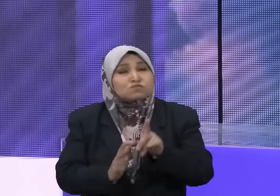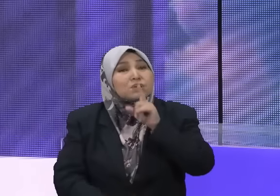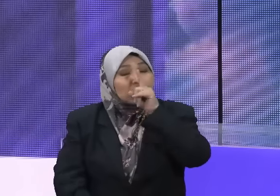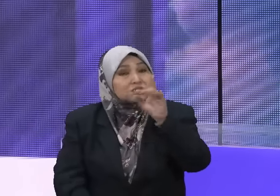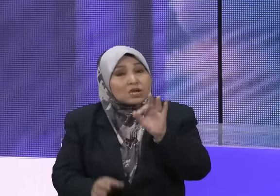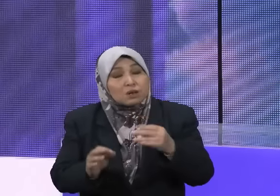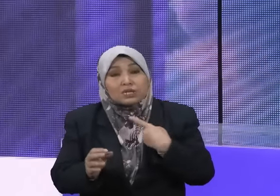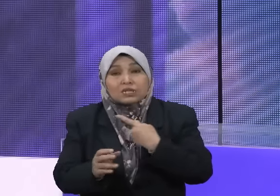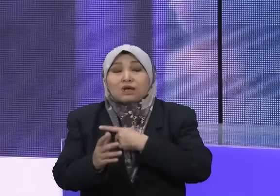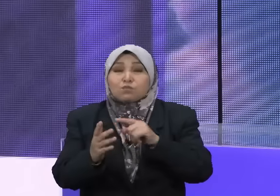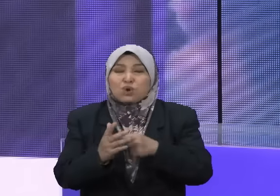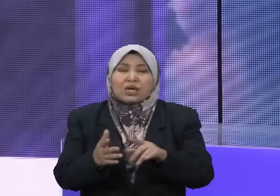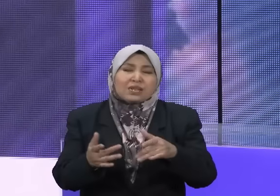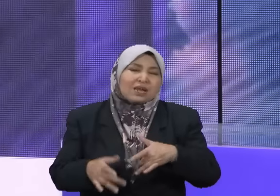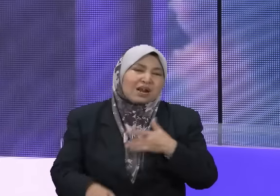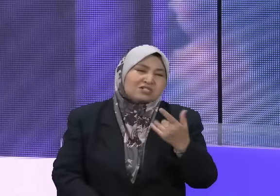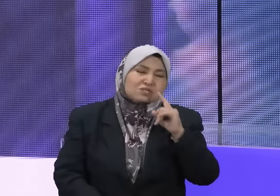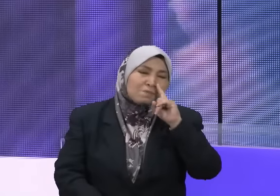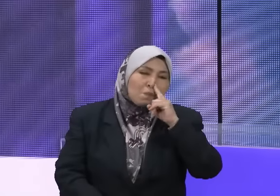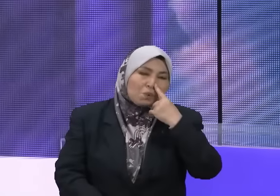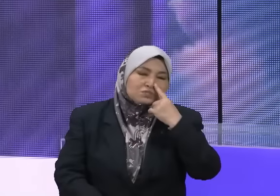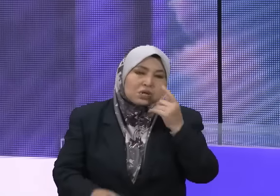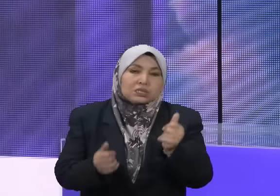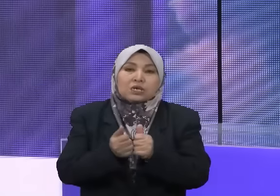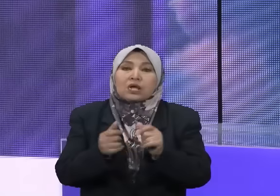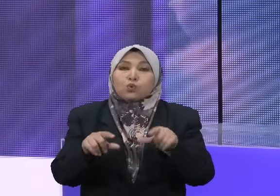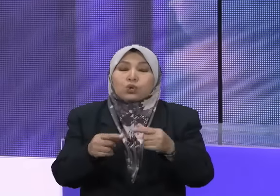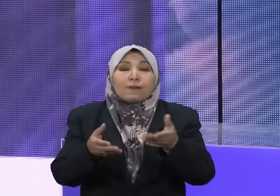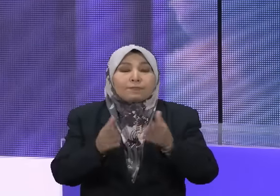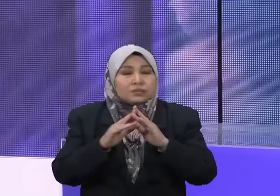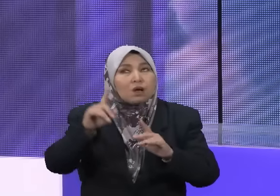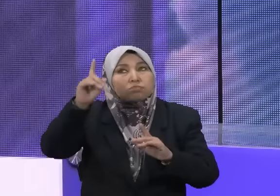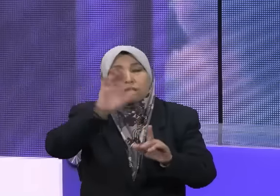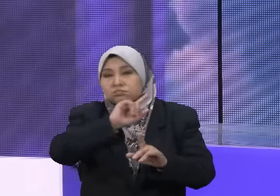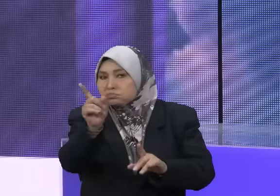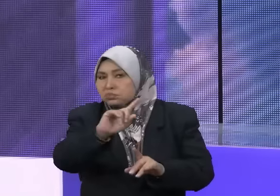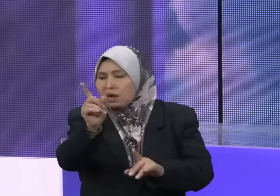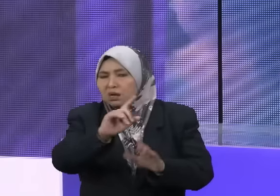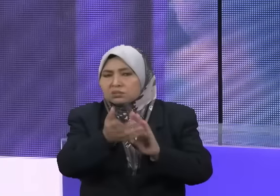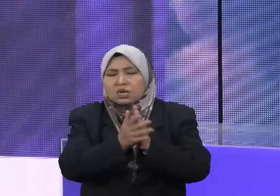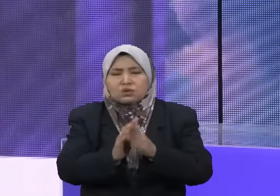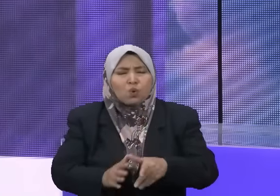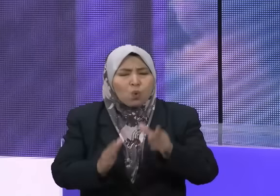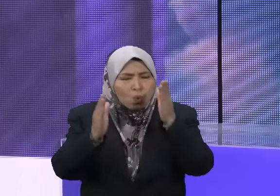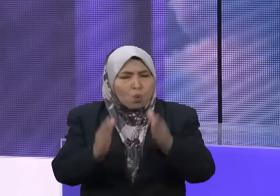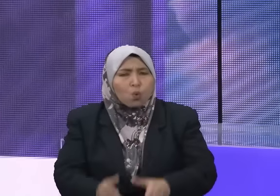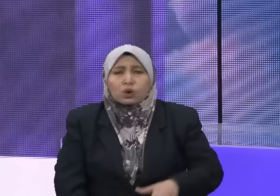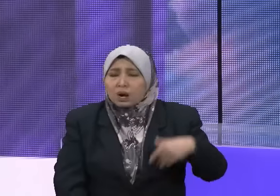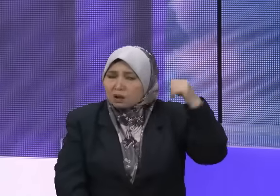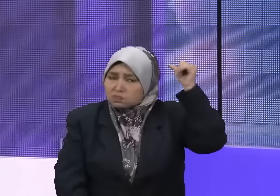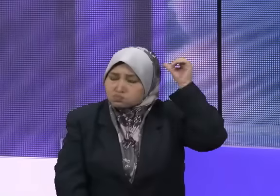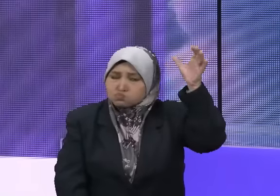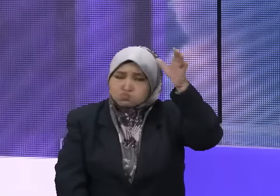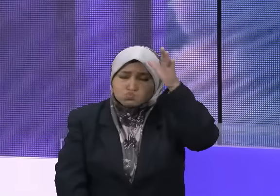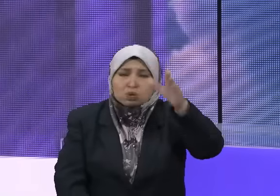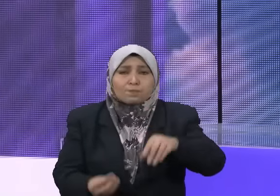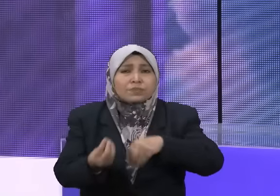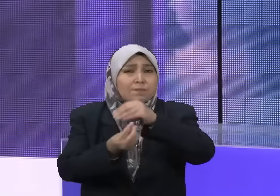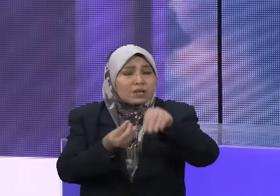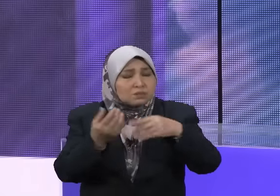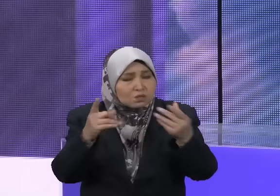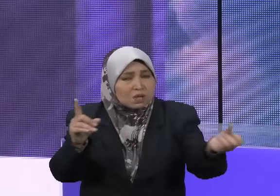kita mula rasa bosan dengan Quran tu, minta Allah jangan sampai jadi macam orang musyrik Mekah ya, kerana selepas itu mereka